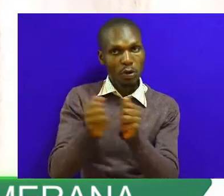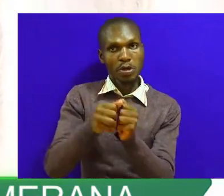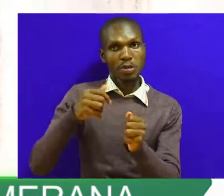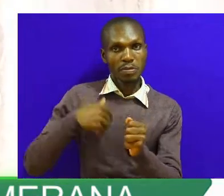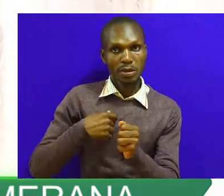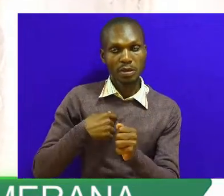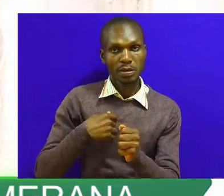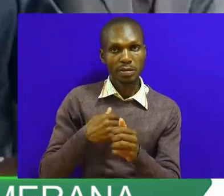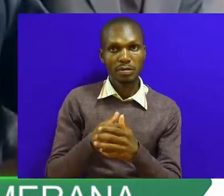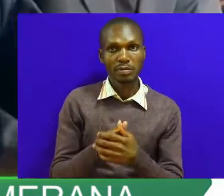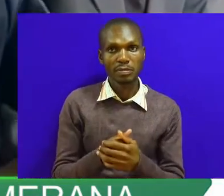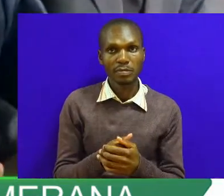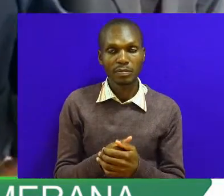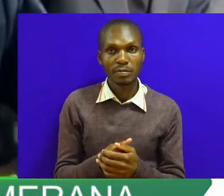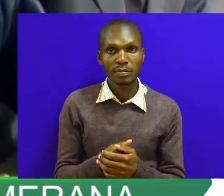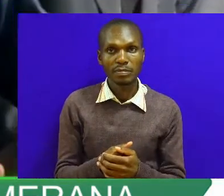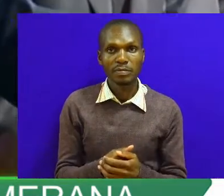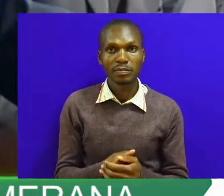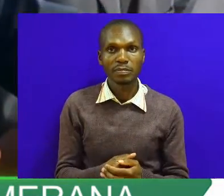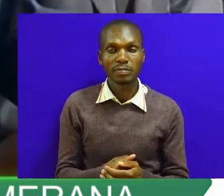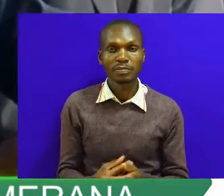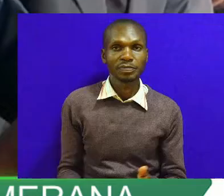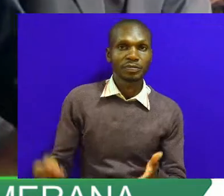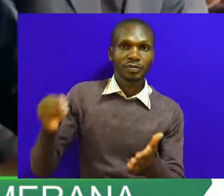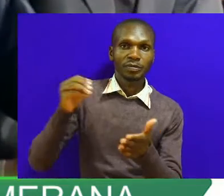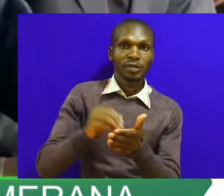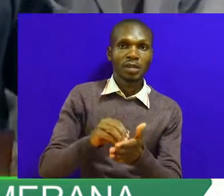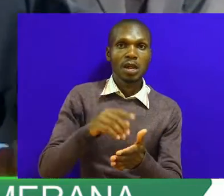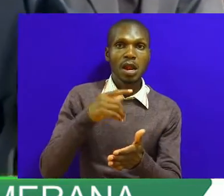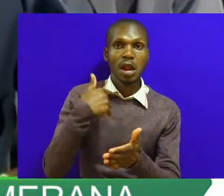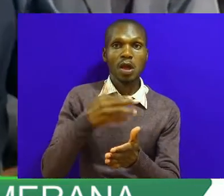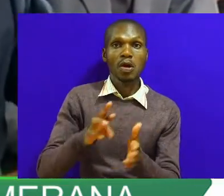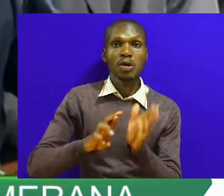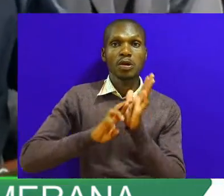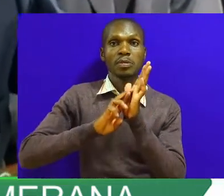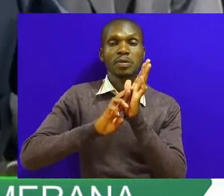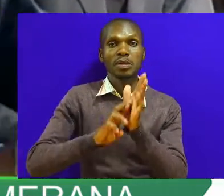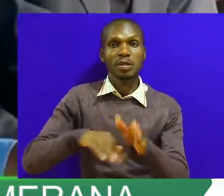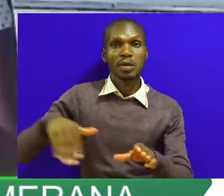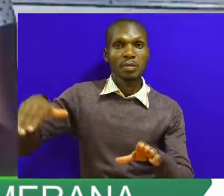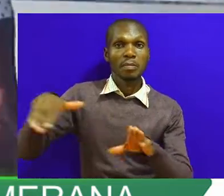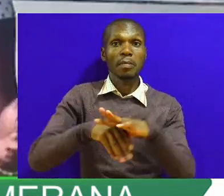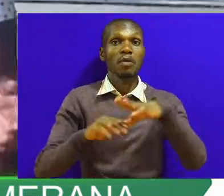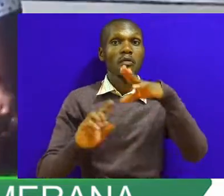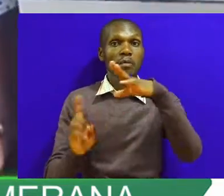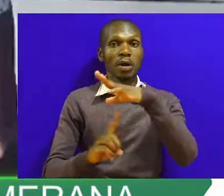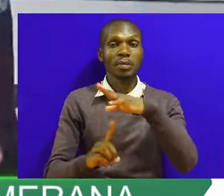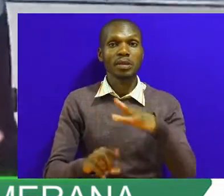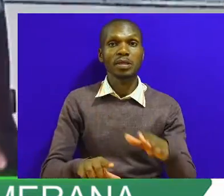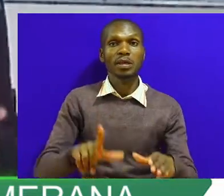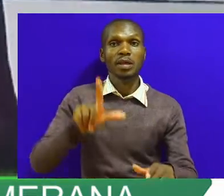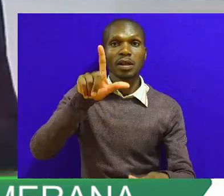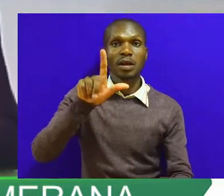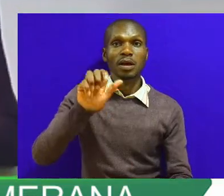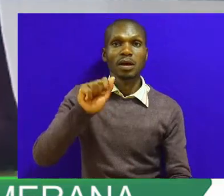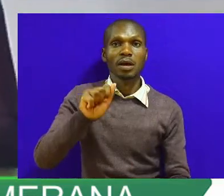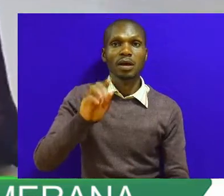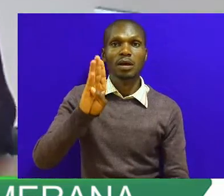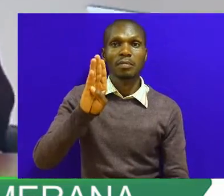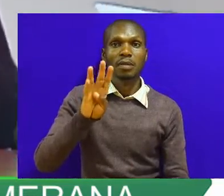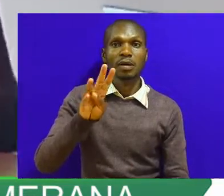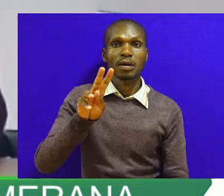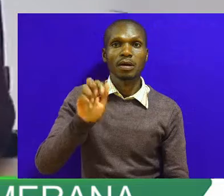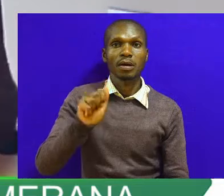to eliminate corruption Nonya nabo oyokuria ekirogo kyo bunge Dr. Laban Chweya taikiraneti abo